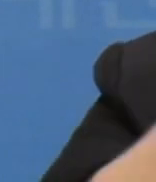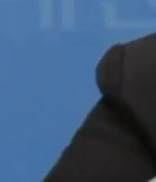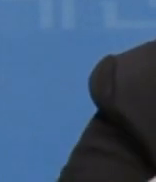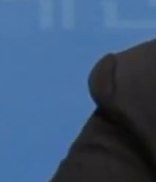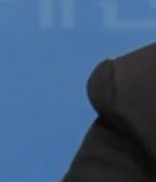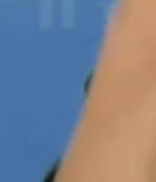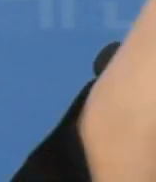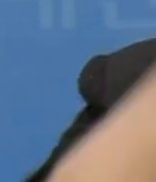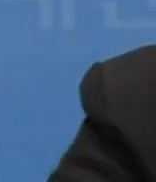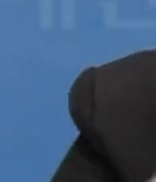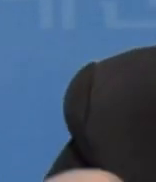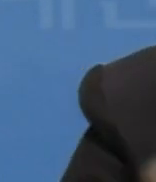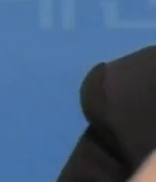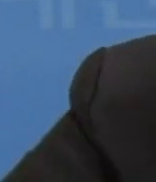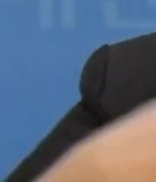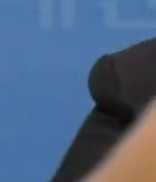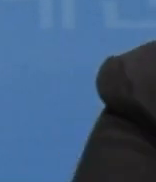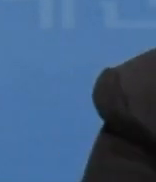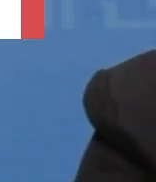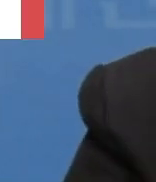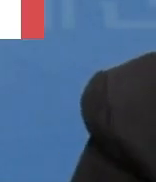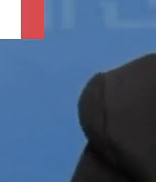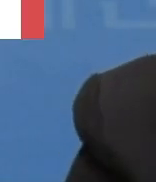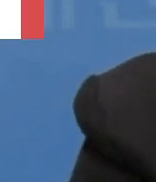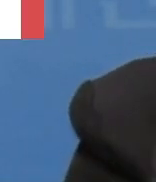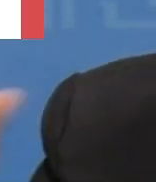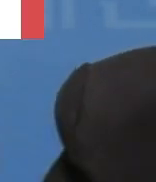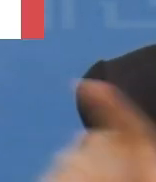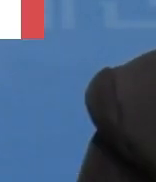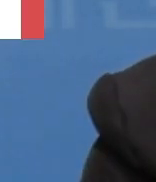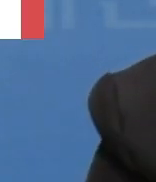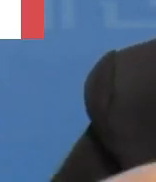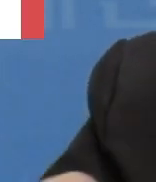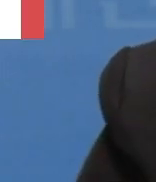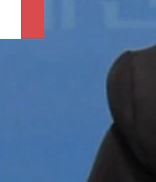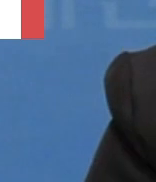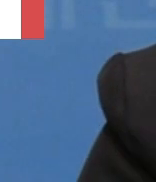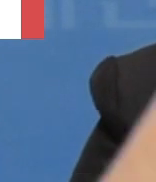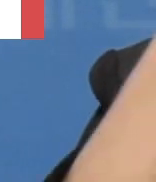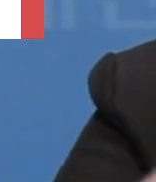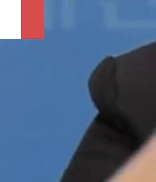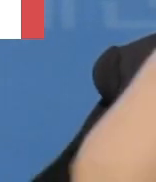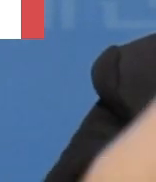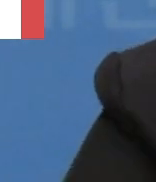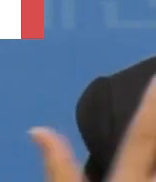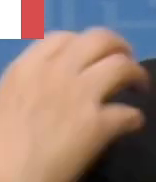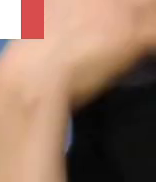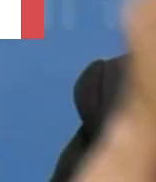지키는 행동에 들어가도록 하겠습니다. 국민만 믿고 국민과 함께 민주주의를